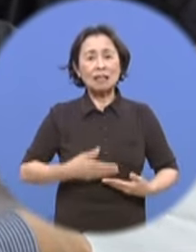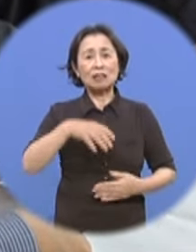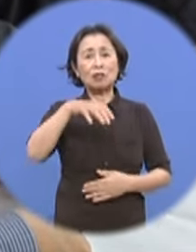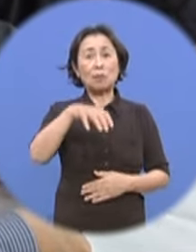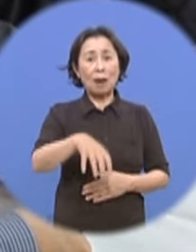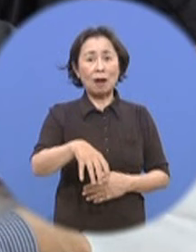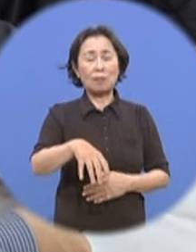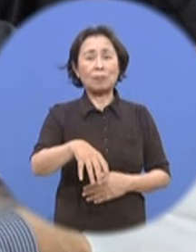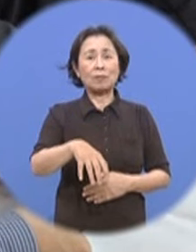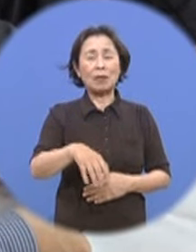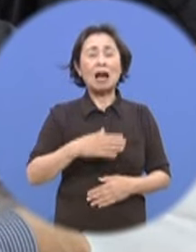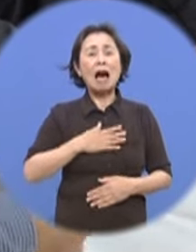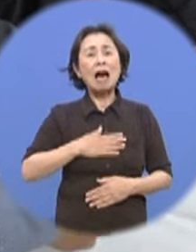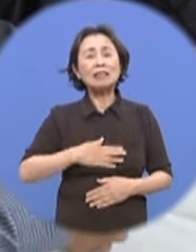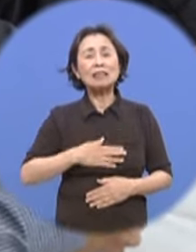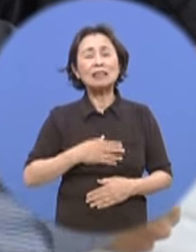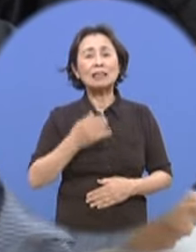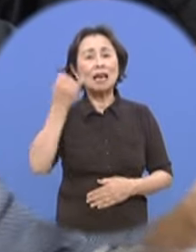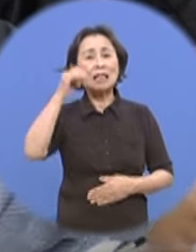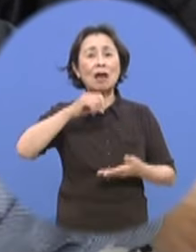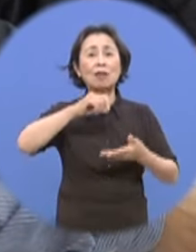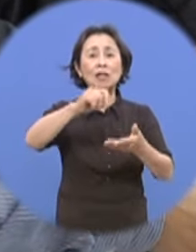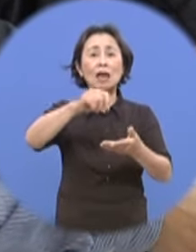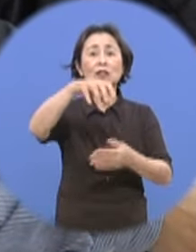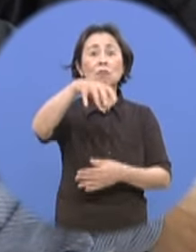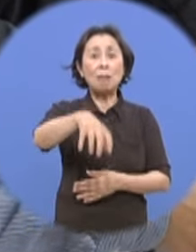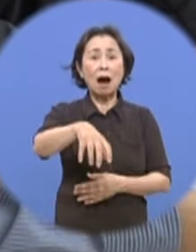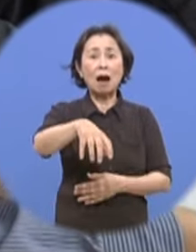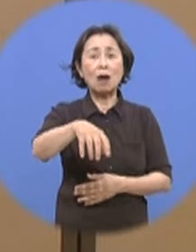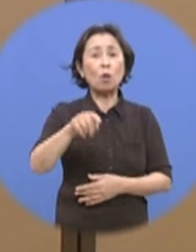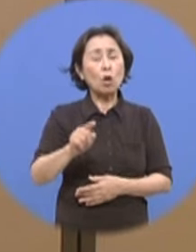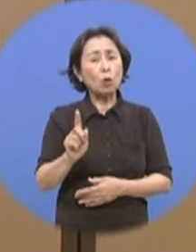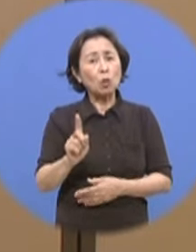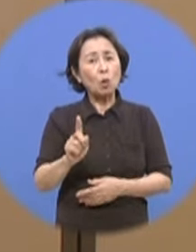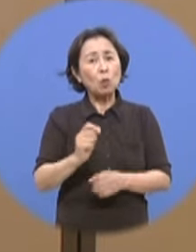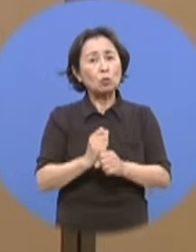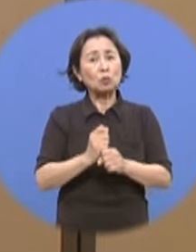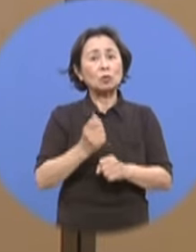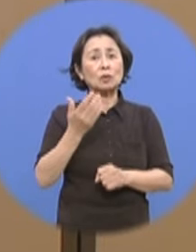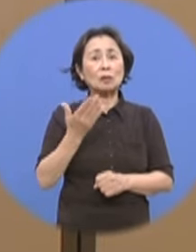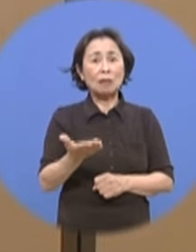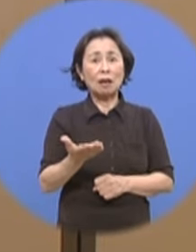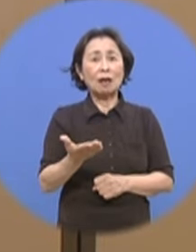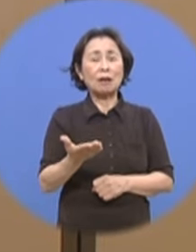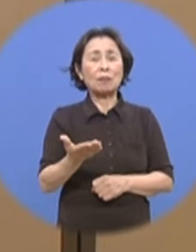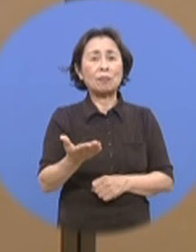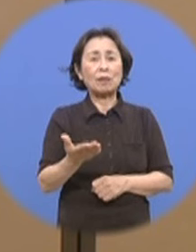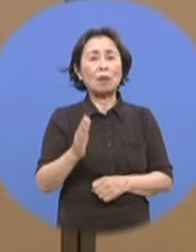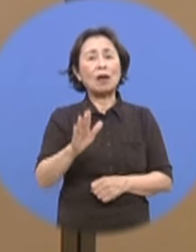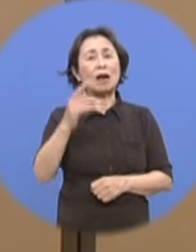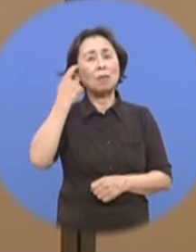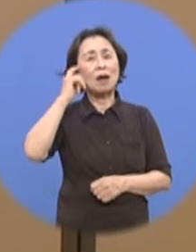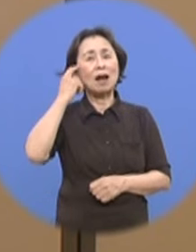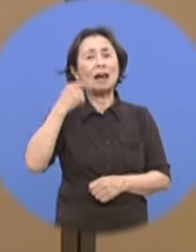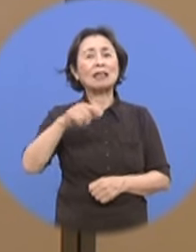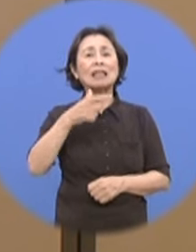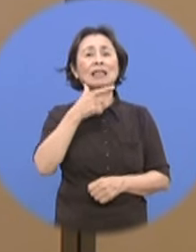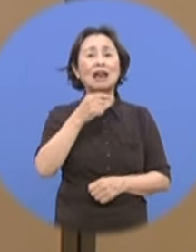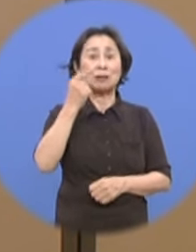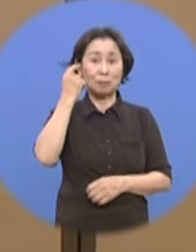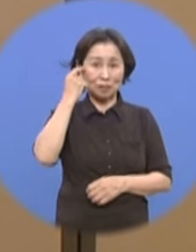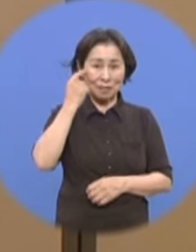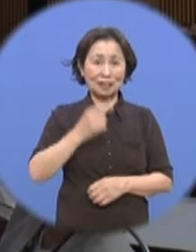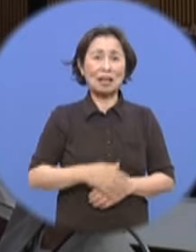て何かを言える意見が言える場をそういう場をどうやって持っていくかというのを今後検討していきたいなと思い